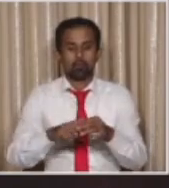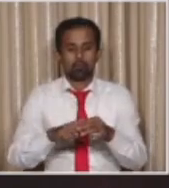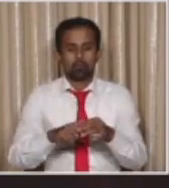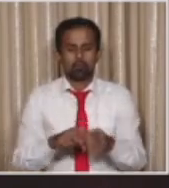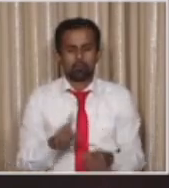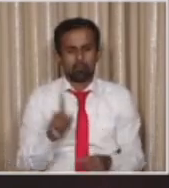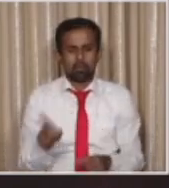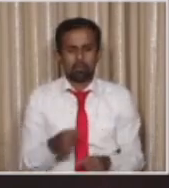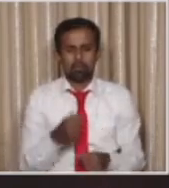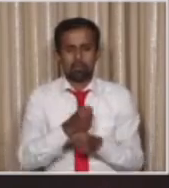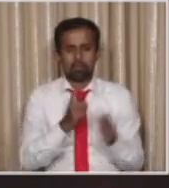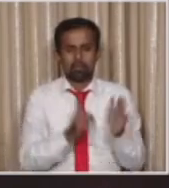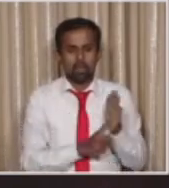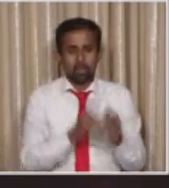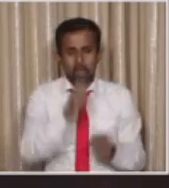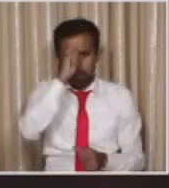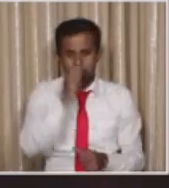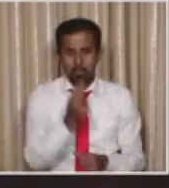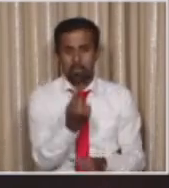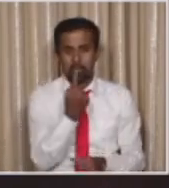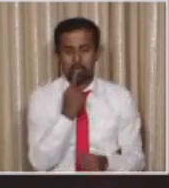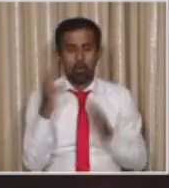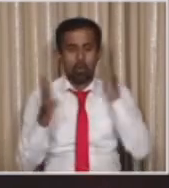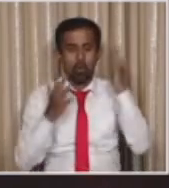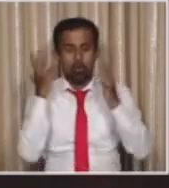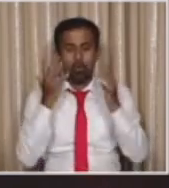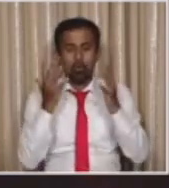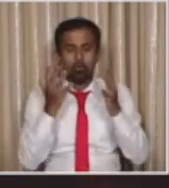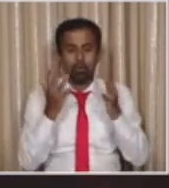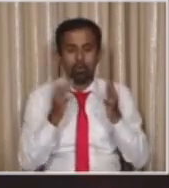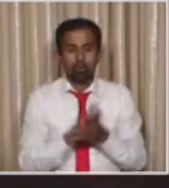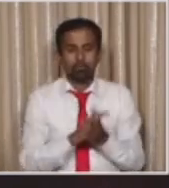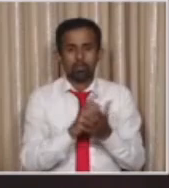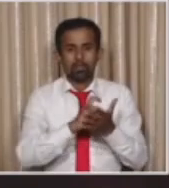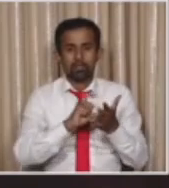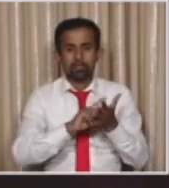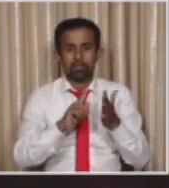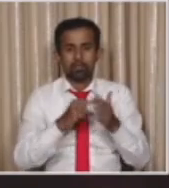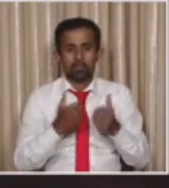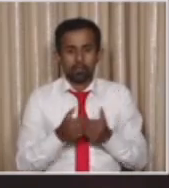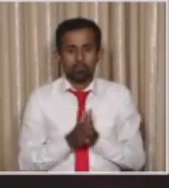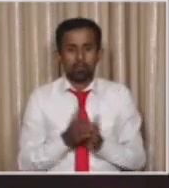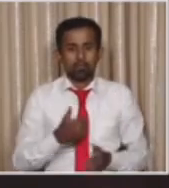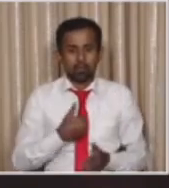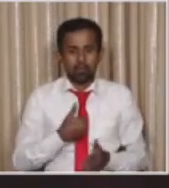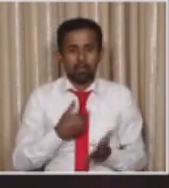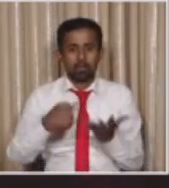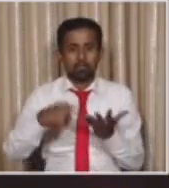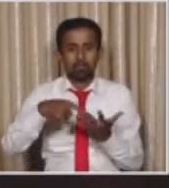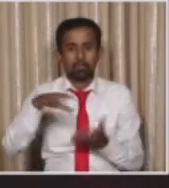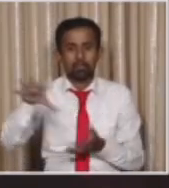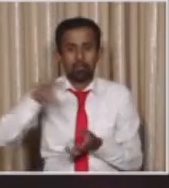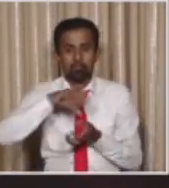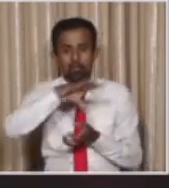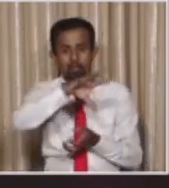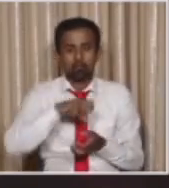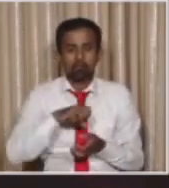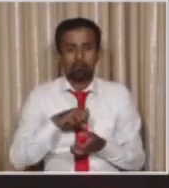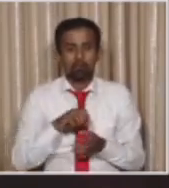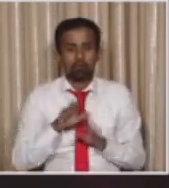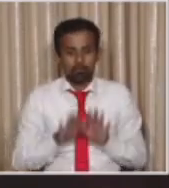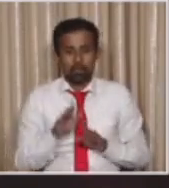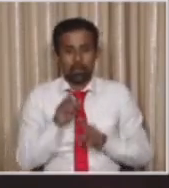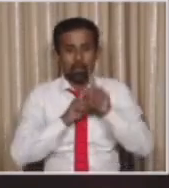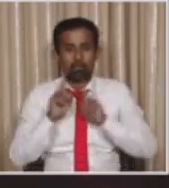දවසක් මහාචාර්ය ජීල් පිරිසමතුමා කියලා දුන්න මේ ලෝකෙ මේ චෙරි පිකින් කියලා සංකල්පයක්. Taman ආස කෑලි ටික විතරක් ගලවගෙන ඒක විතරක් කතා